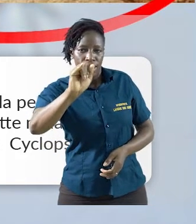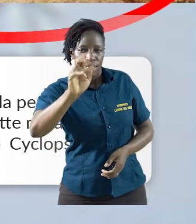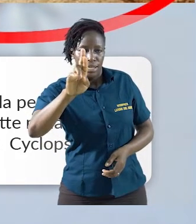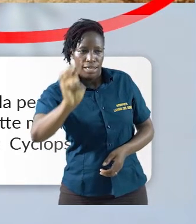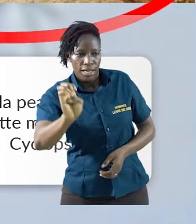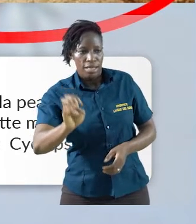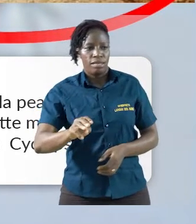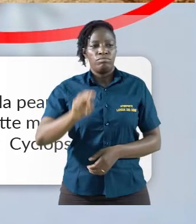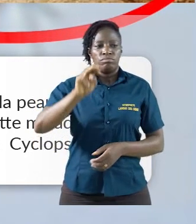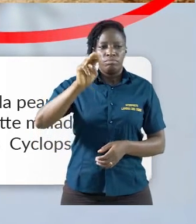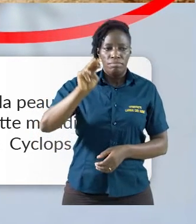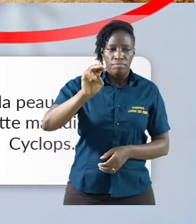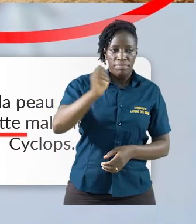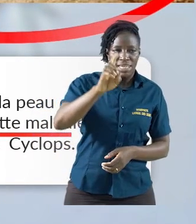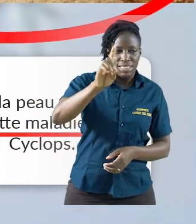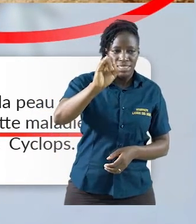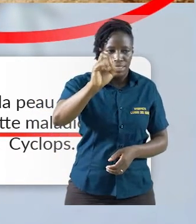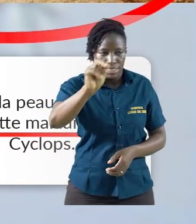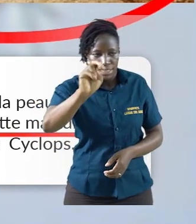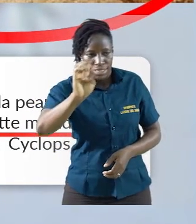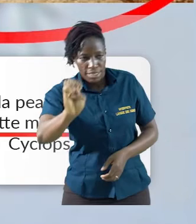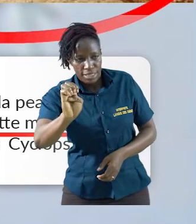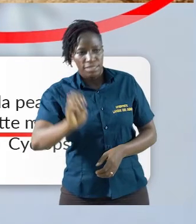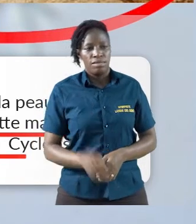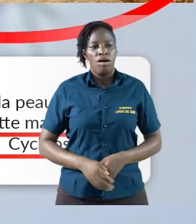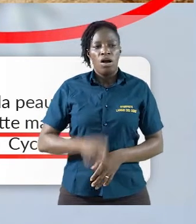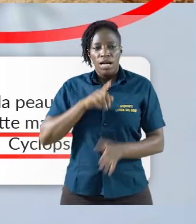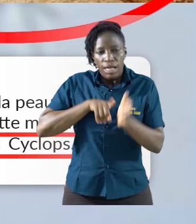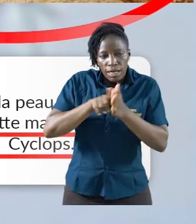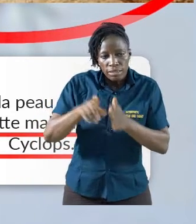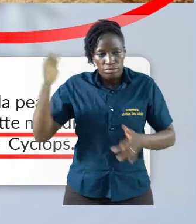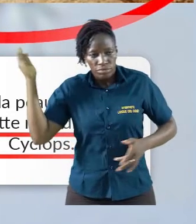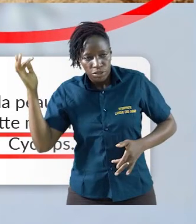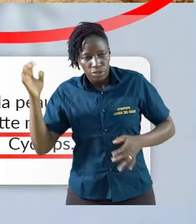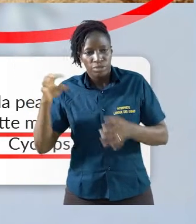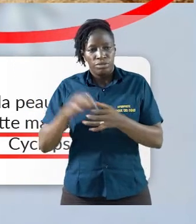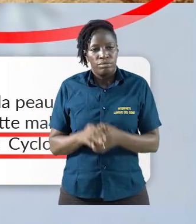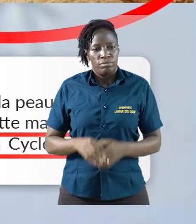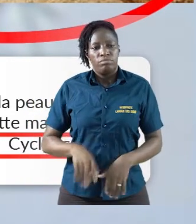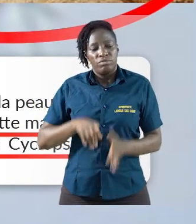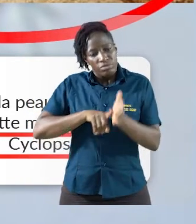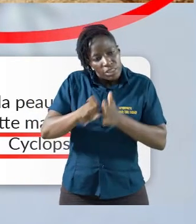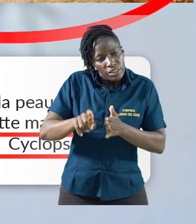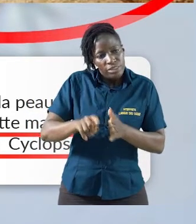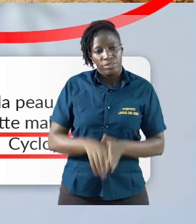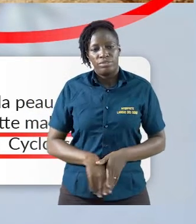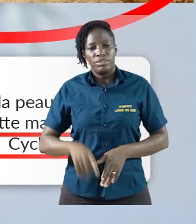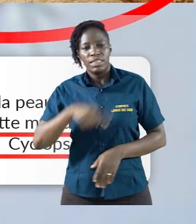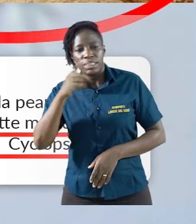la dracunculose. Cette maladie est transmise à l'homme par la consommation